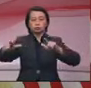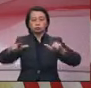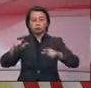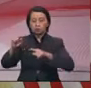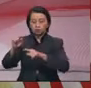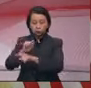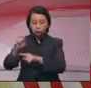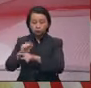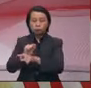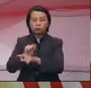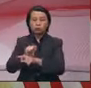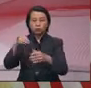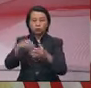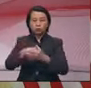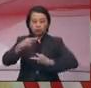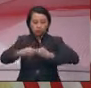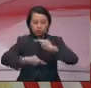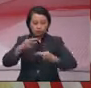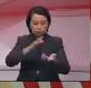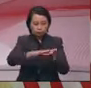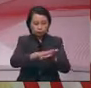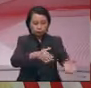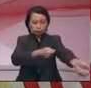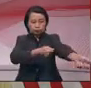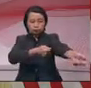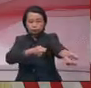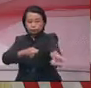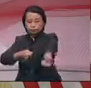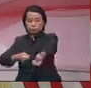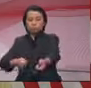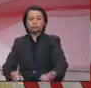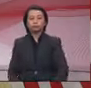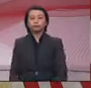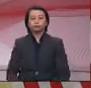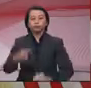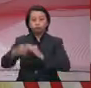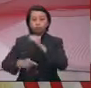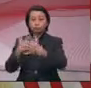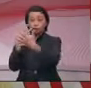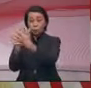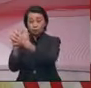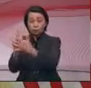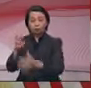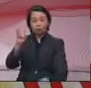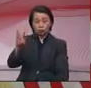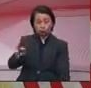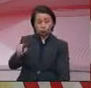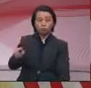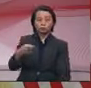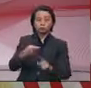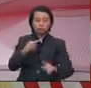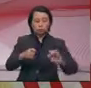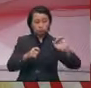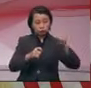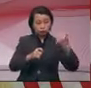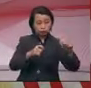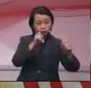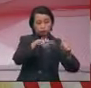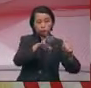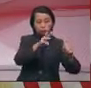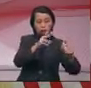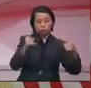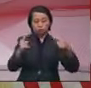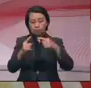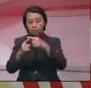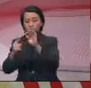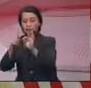turut digunakan dalam proses sanitasi. Mengenai kuarantin wajib, dari 10 Jun hingga 9